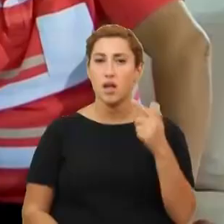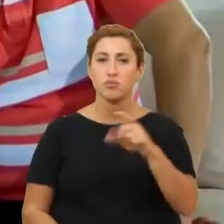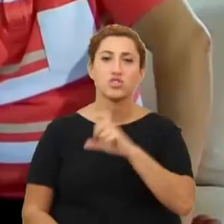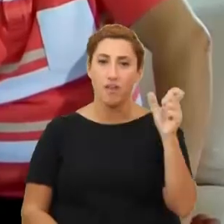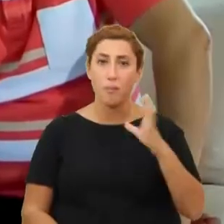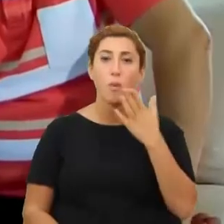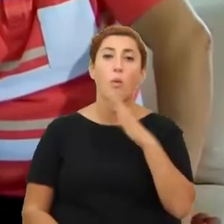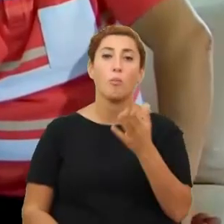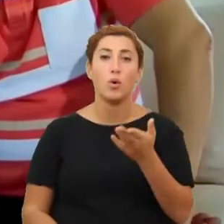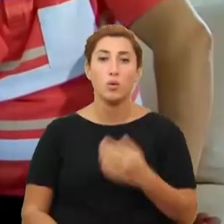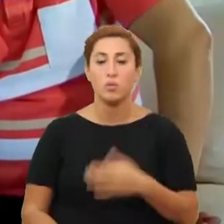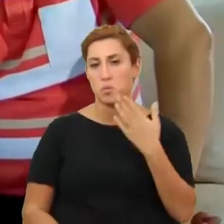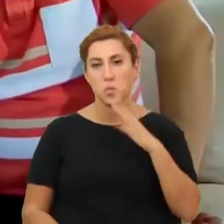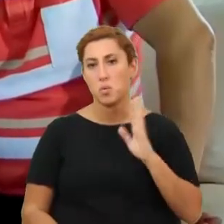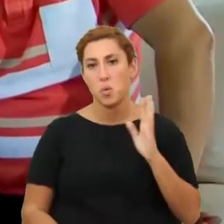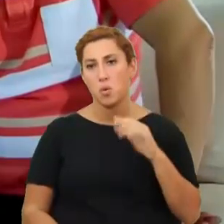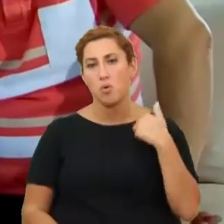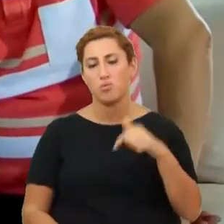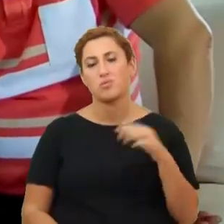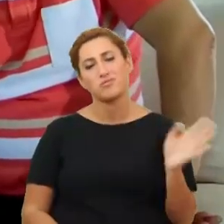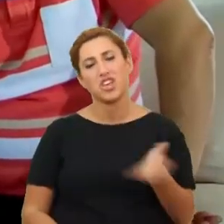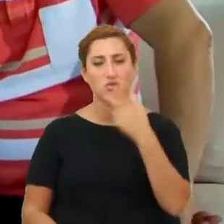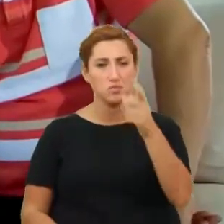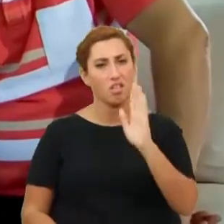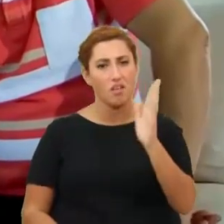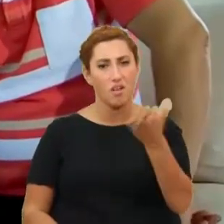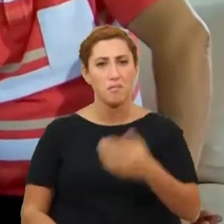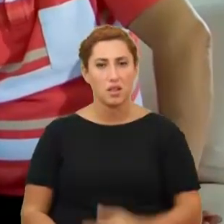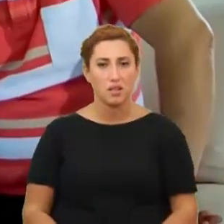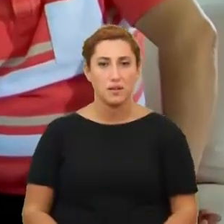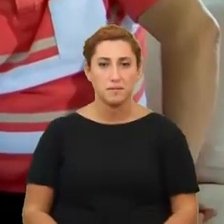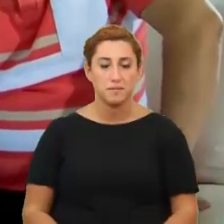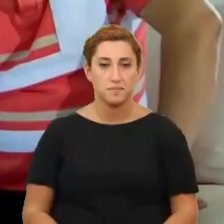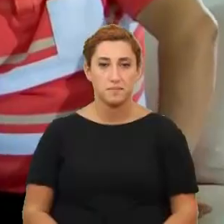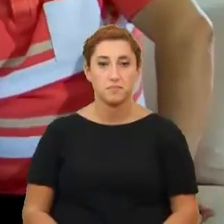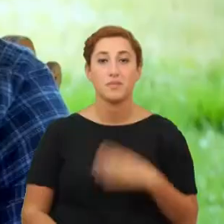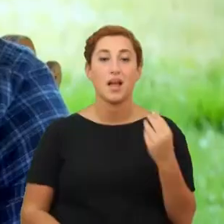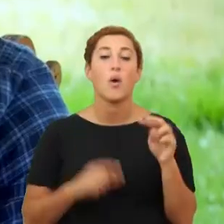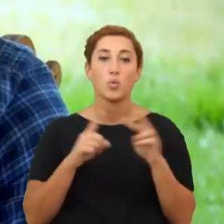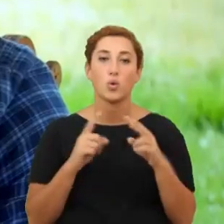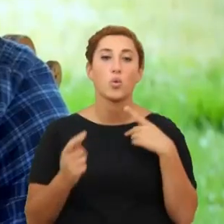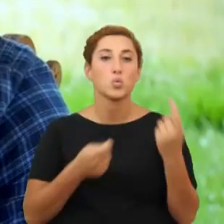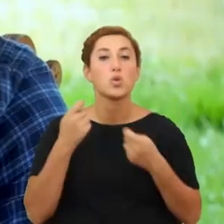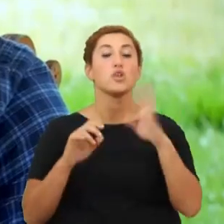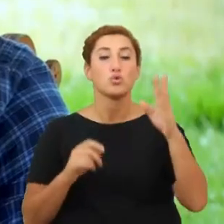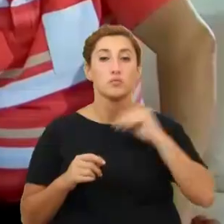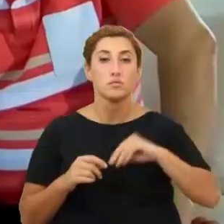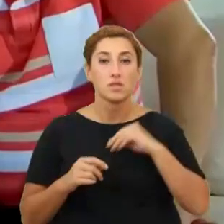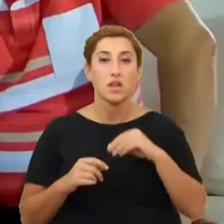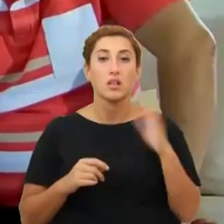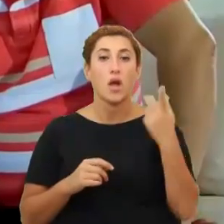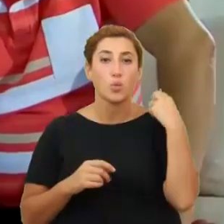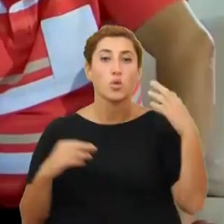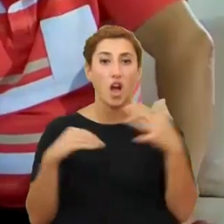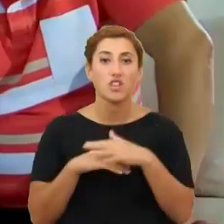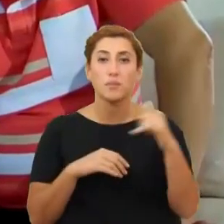Buna verecek bir cevabın yok mu? Yok, ben bunu pas geçiyorum. Sen devam et. Ya Nurhan, uğraşmıyor muyum zannediyorsun? Daha